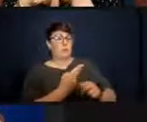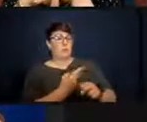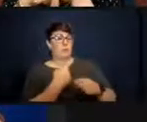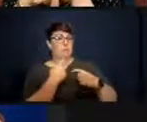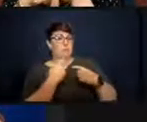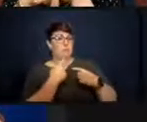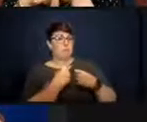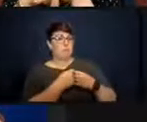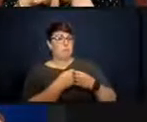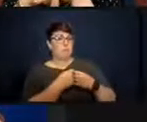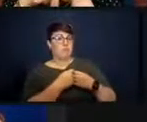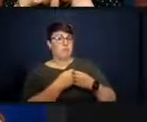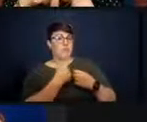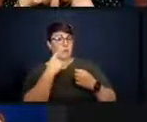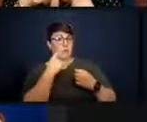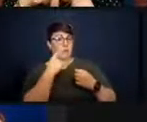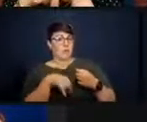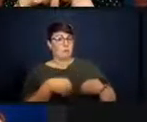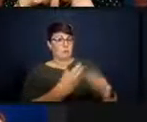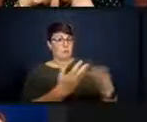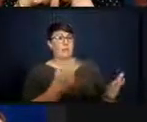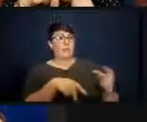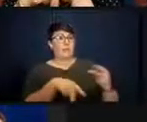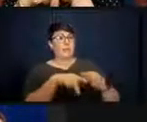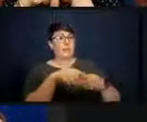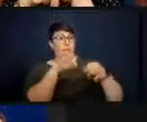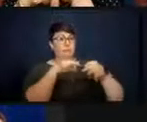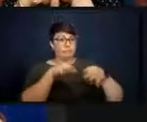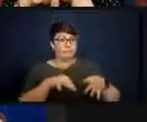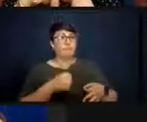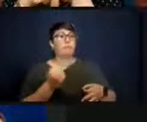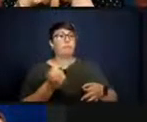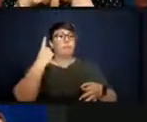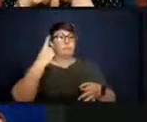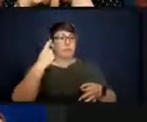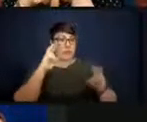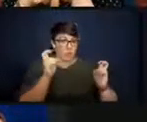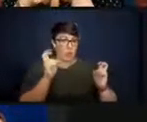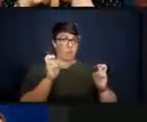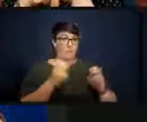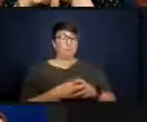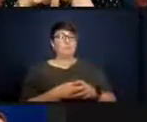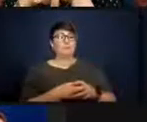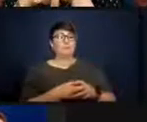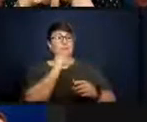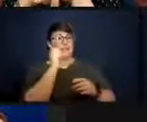orodha ya maneno ambayo yameelezewa zaidi.